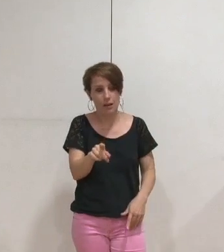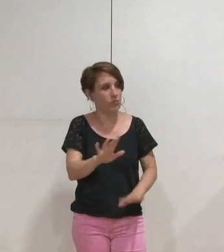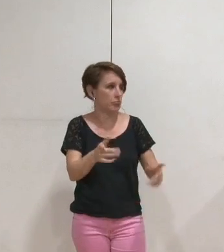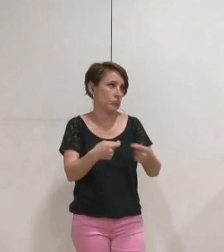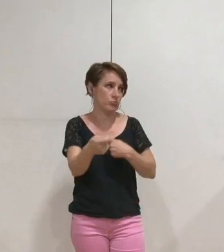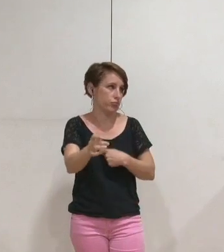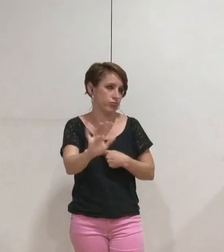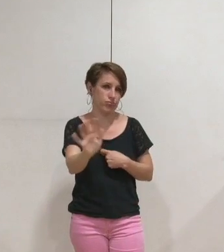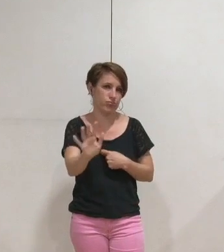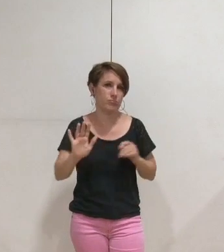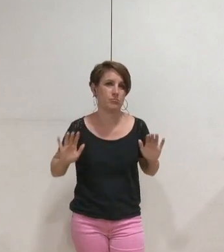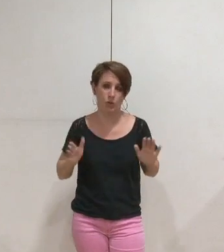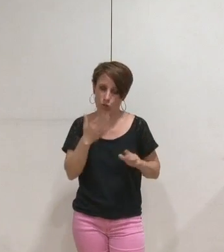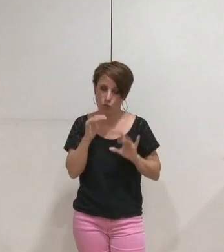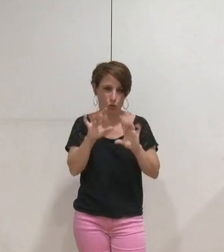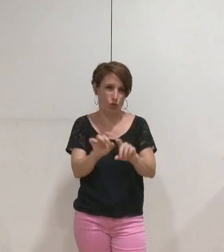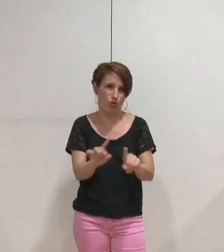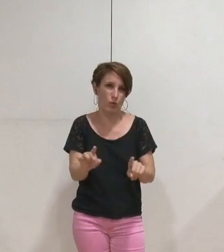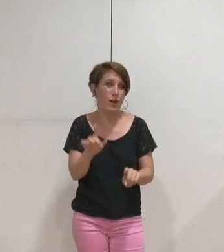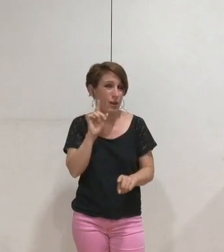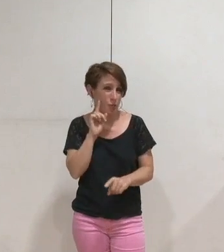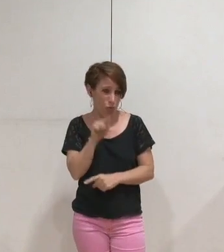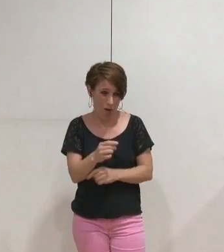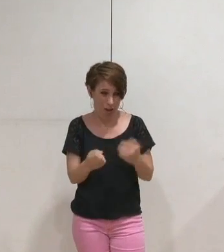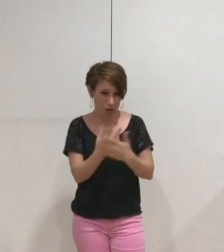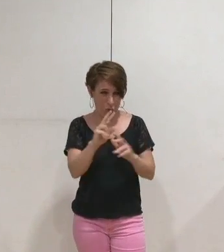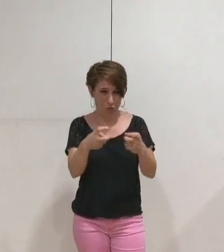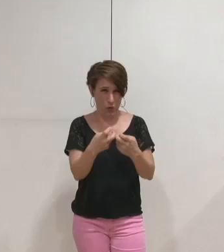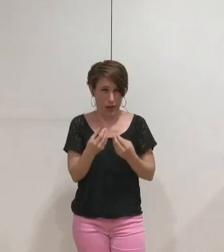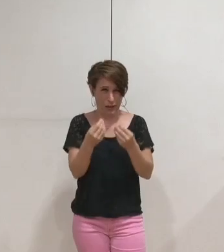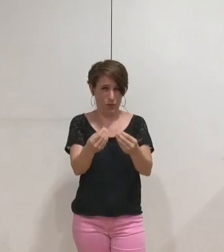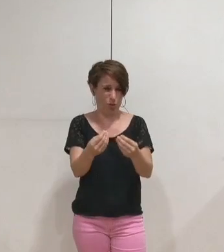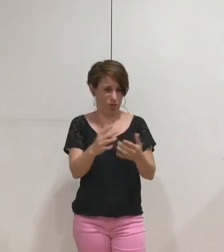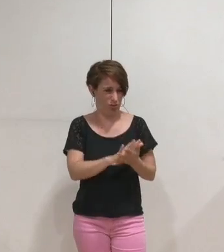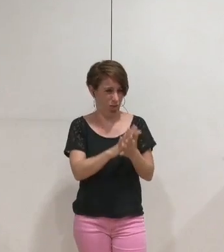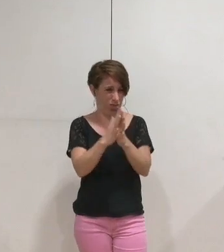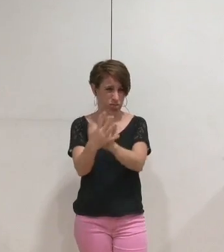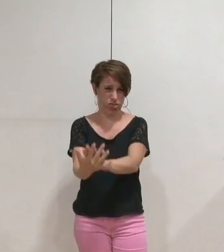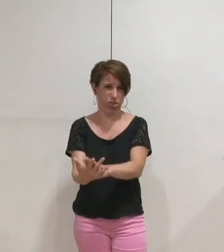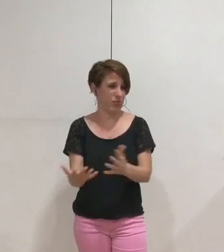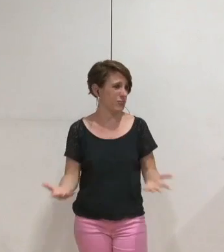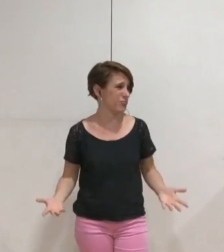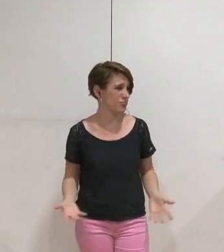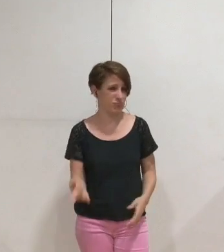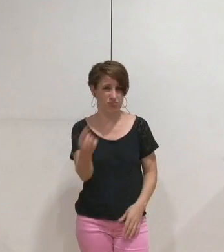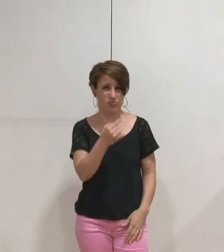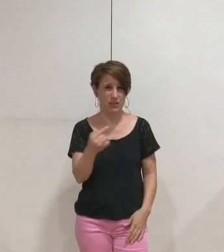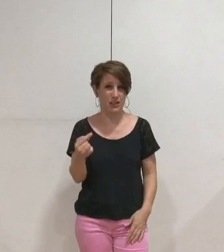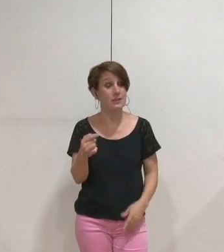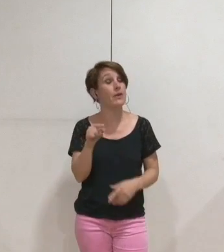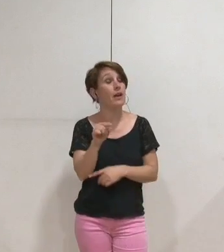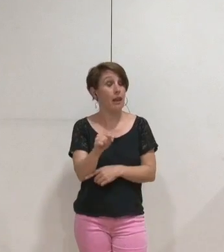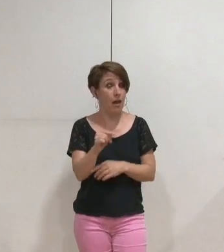trouver et que ça va dénaturer l'esprit de cette grande manifestation publique qui s'étend sur plusieurs